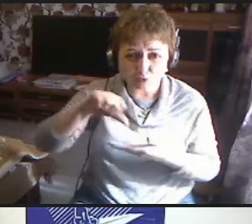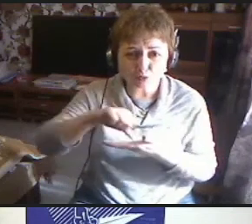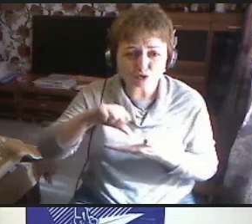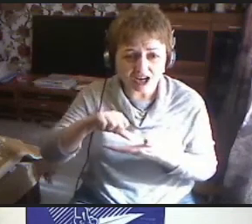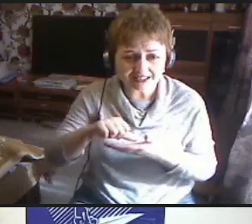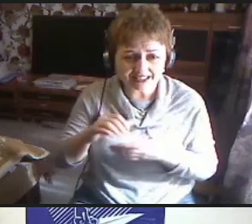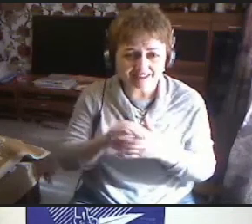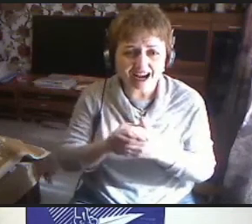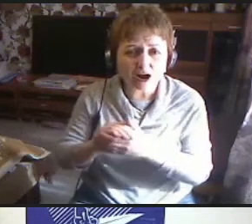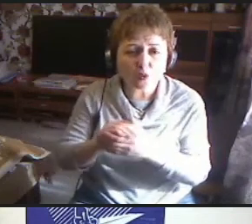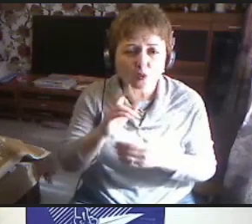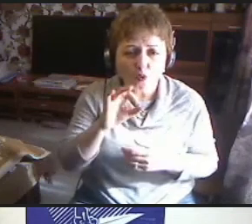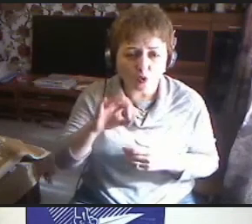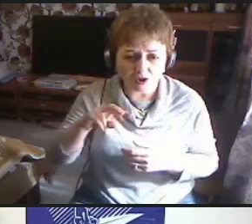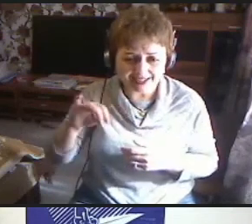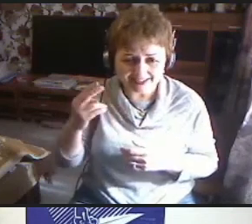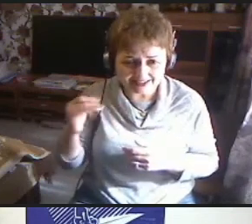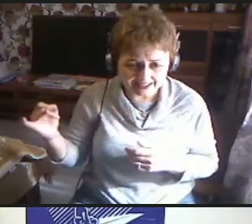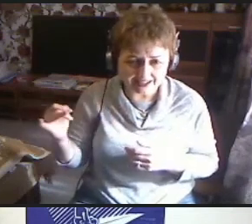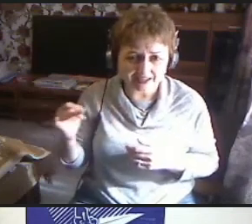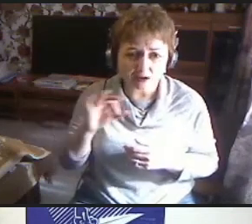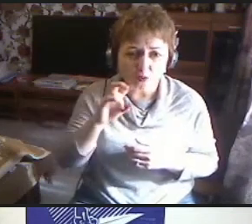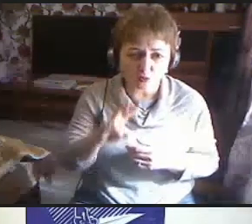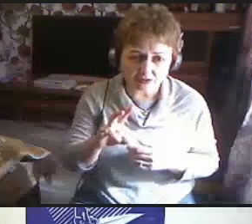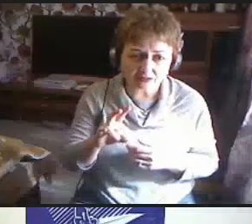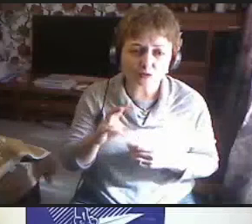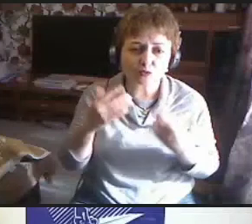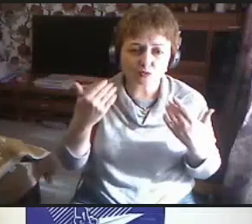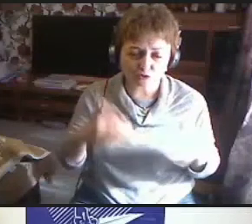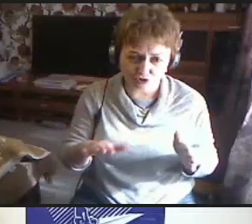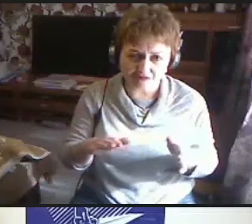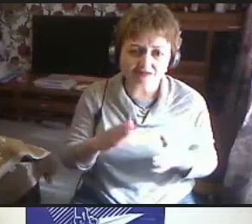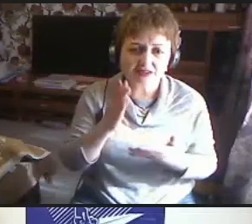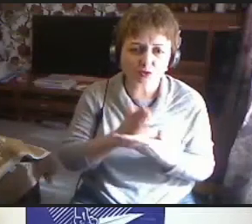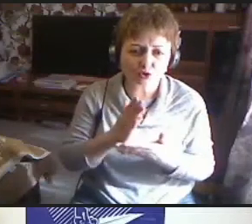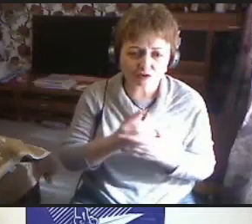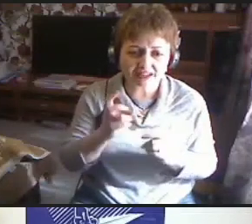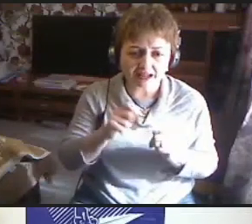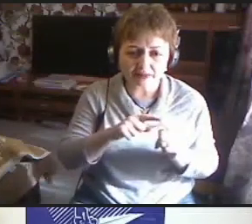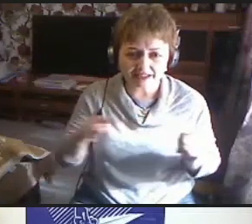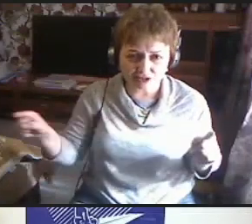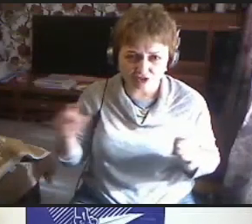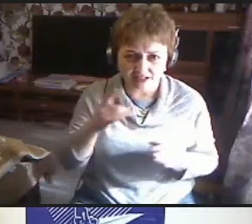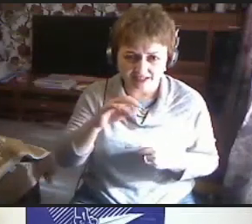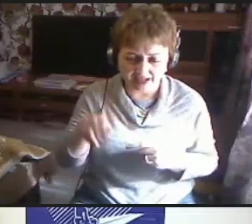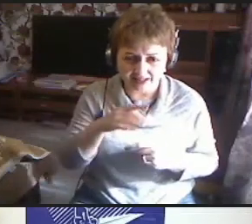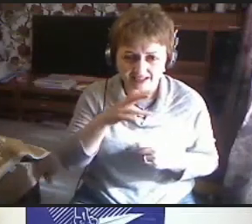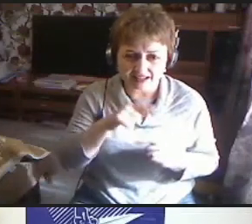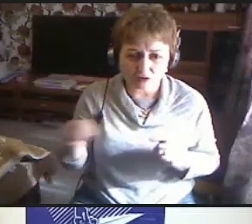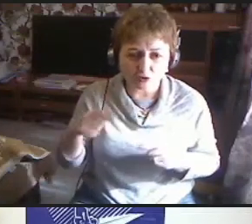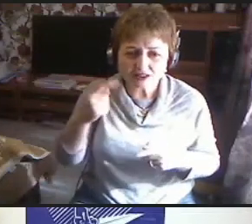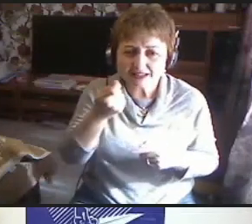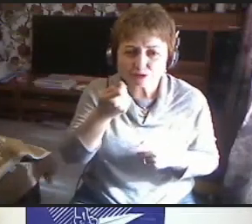участников коалиции, он уже, безусловно, существует на протяжении ряда лет, он